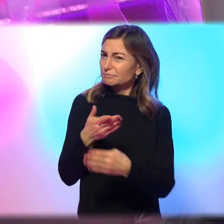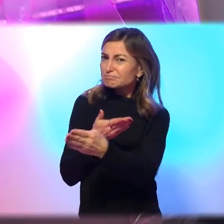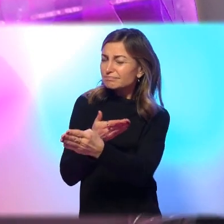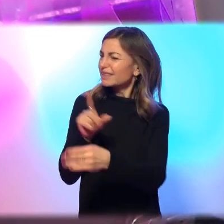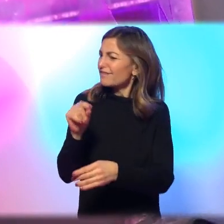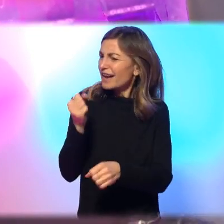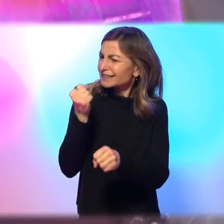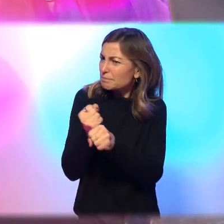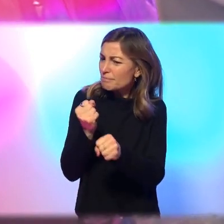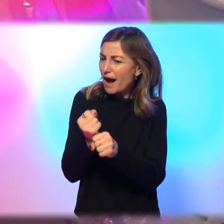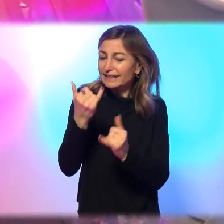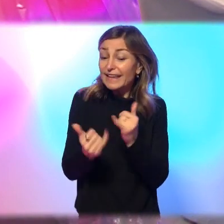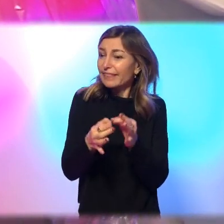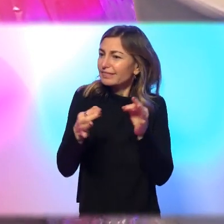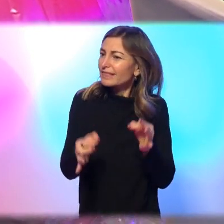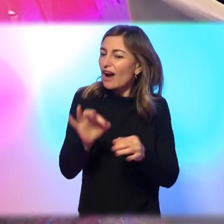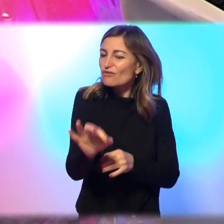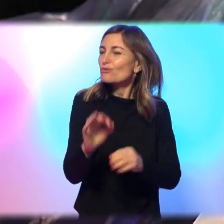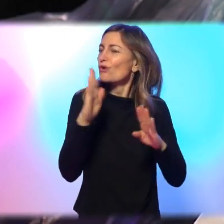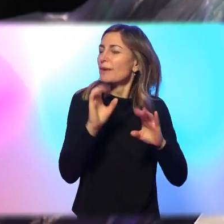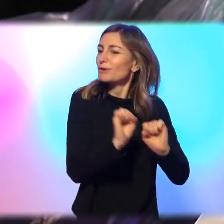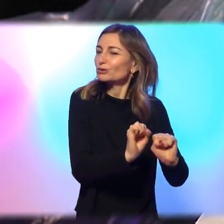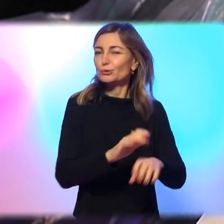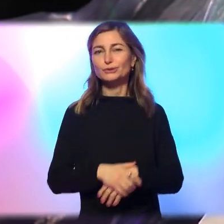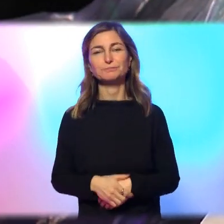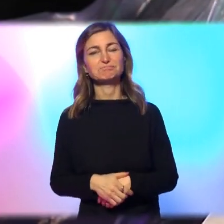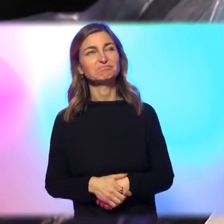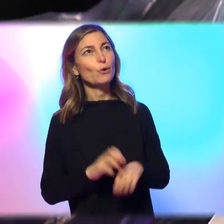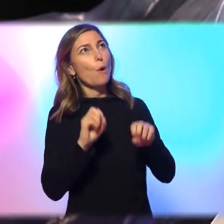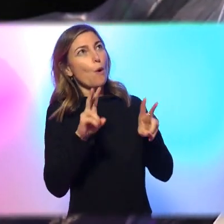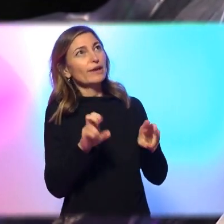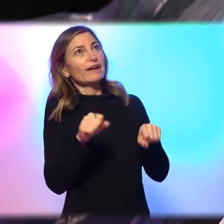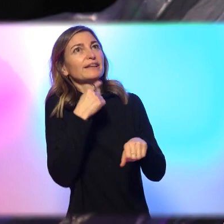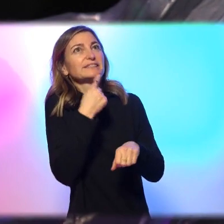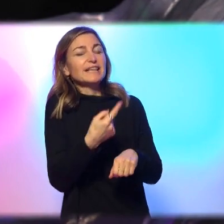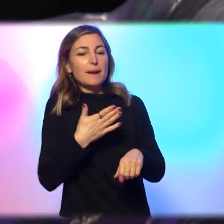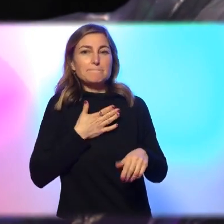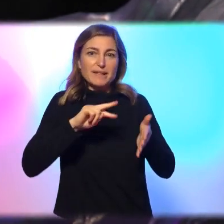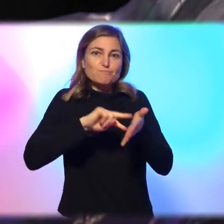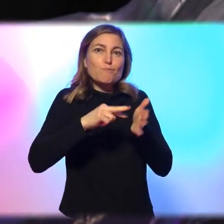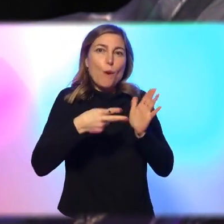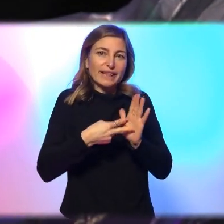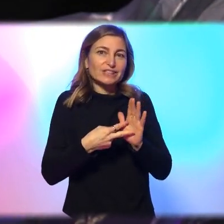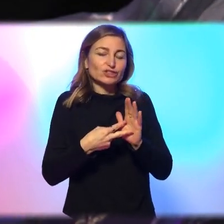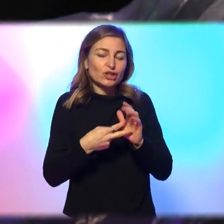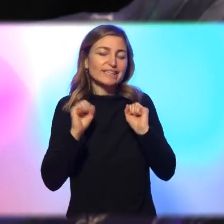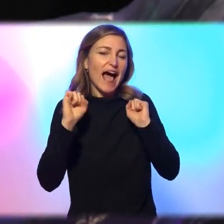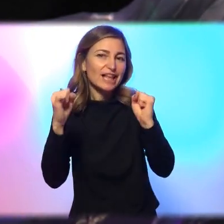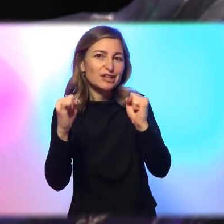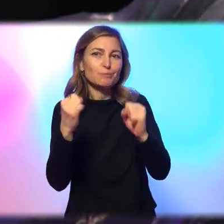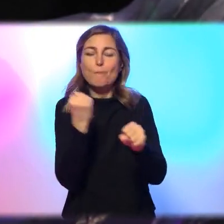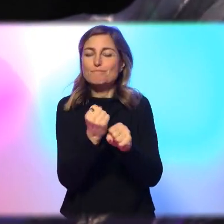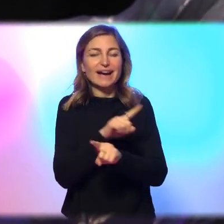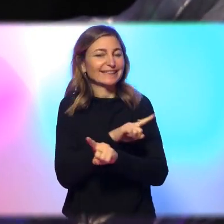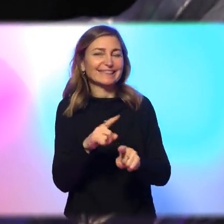für Klimaschutz? Ja, also ich sag mal, mein politisches Engagement mache ich ja nicht jeden Tag. So,